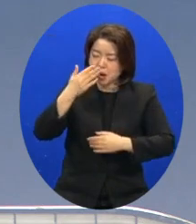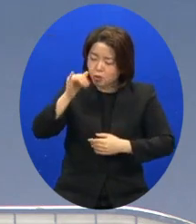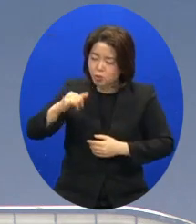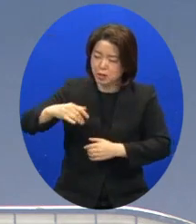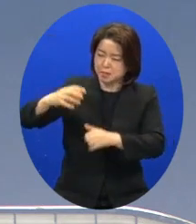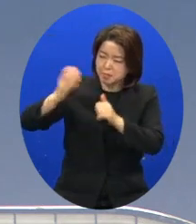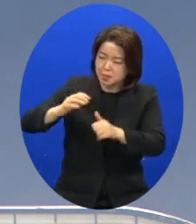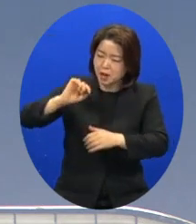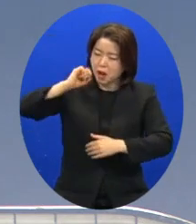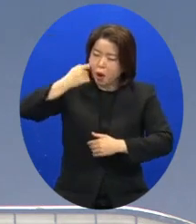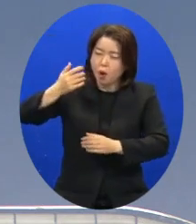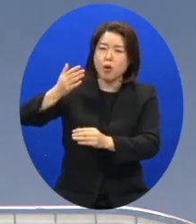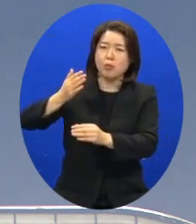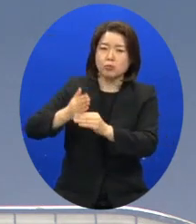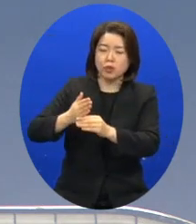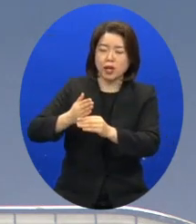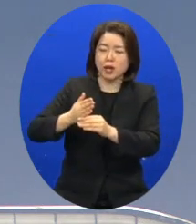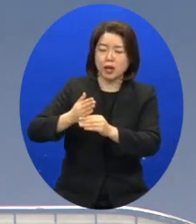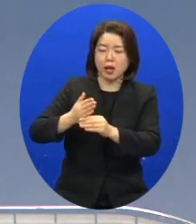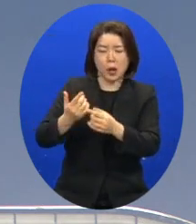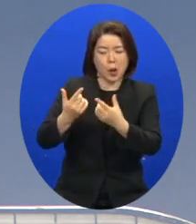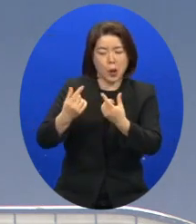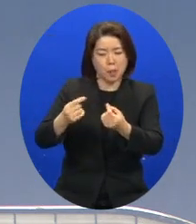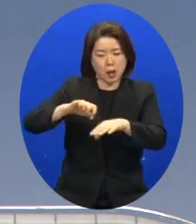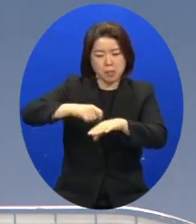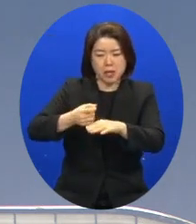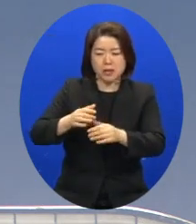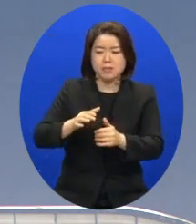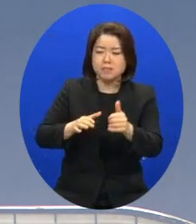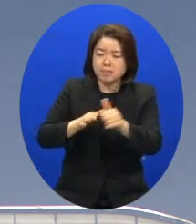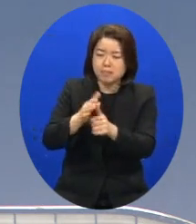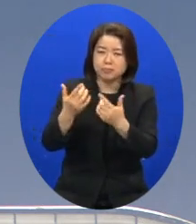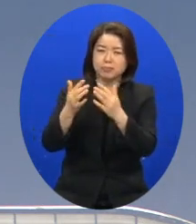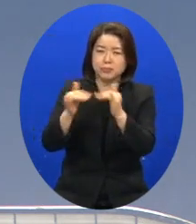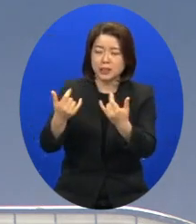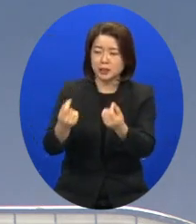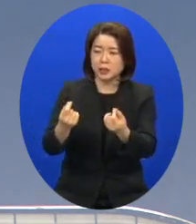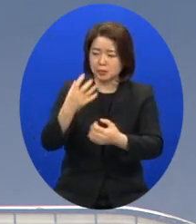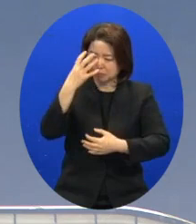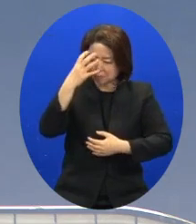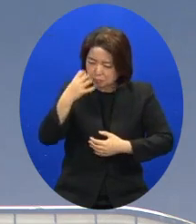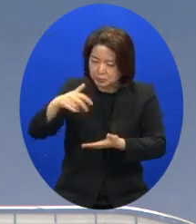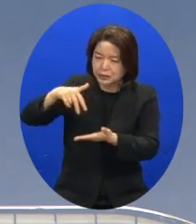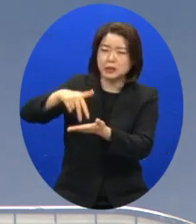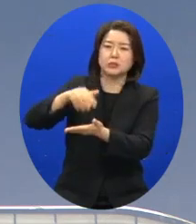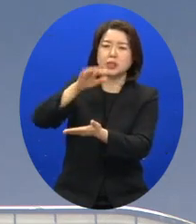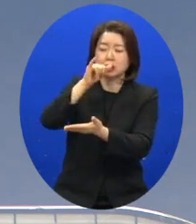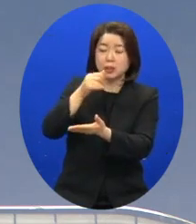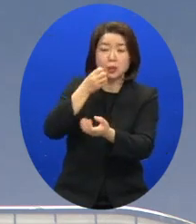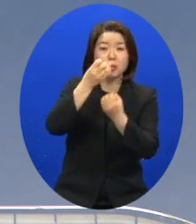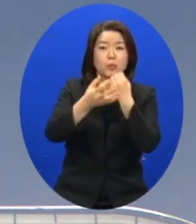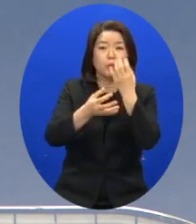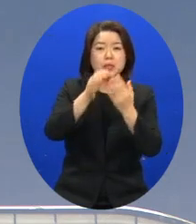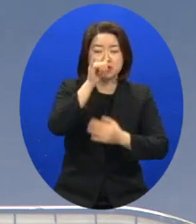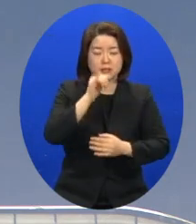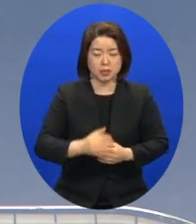가운데 마치 사형수가 된 것처럼 비참한 처지에 그들이 있다고 고백을 했습니다